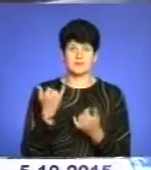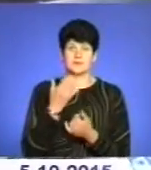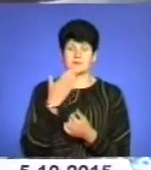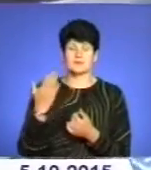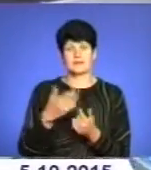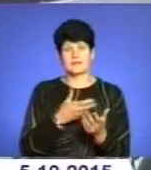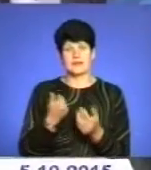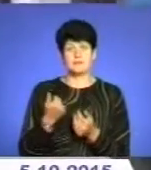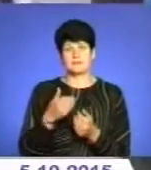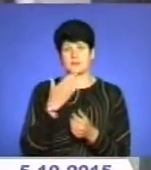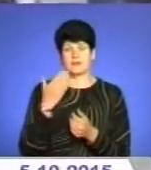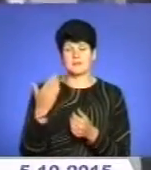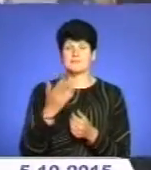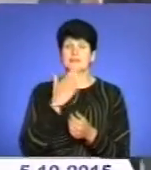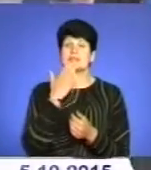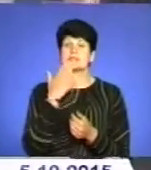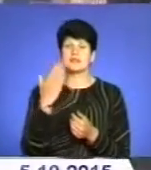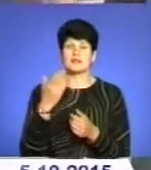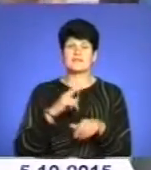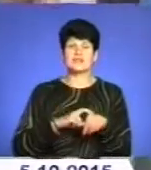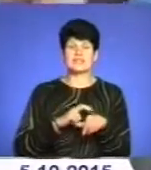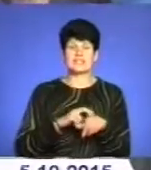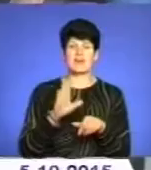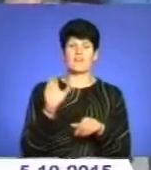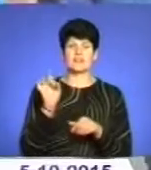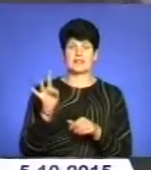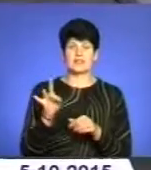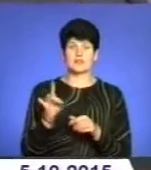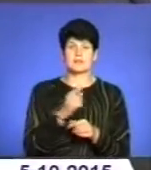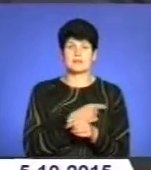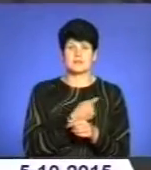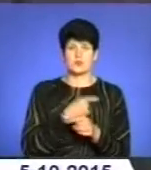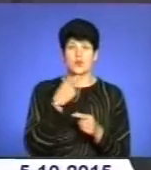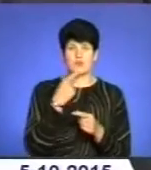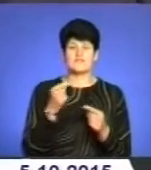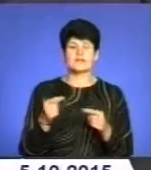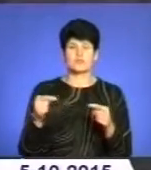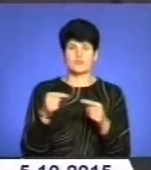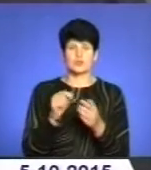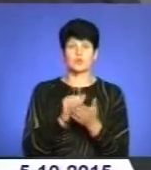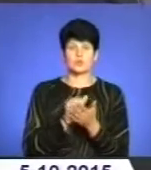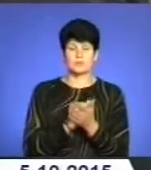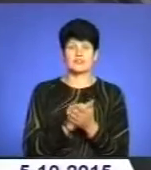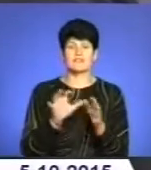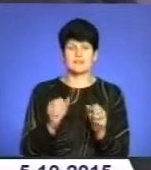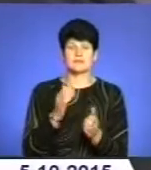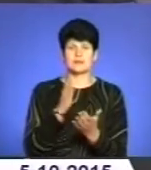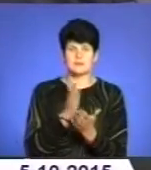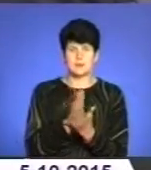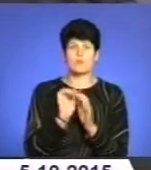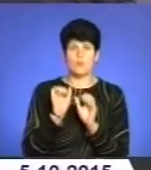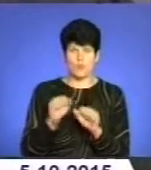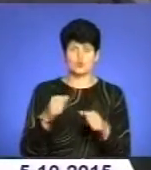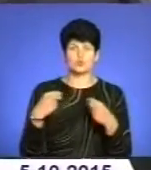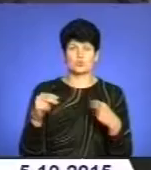Йдемо спитаємо. Запитали у лікаря ветеринарної медицини. Каже, відповідні документи власники мають, можуть